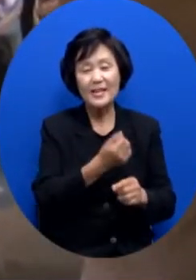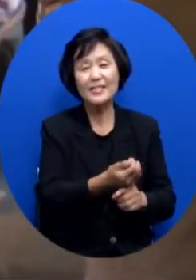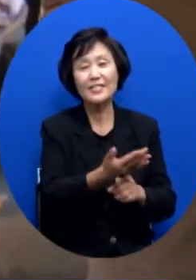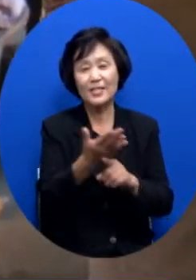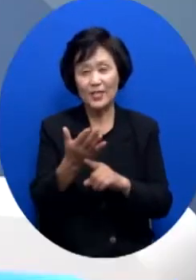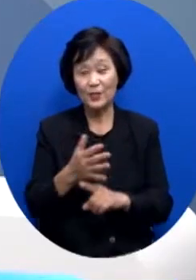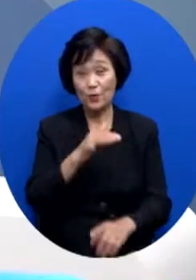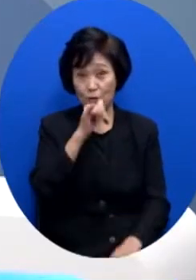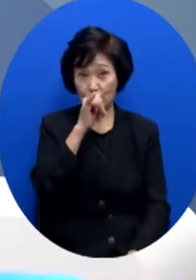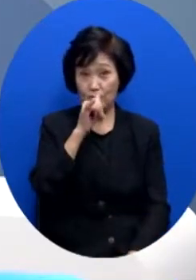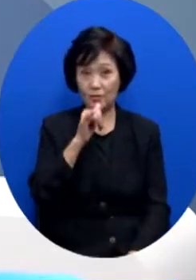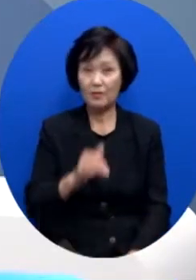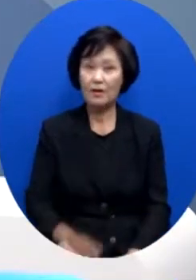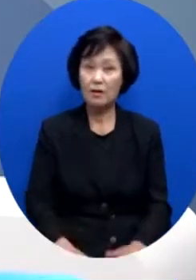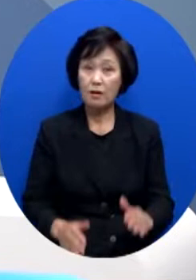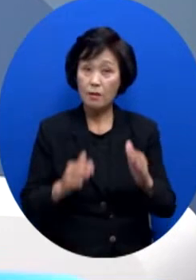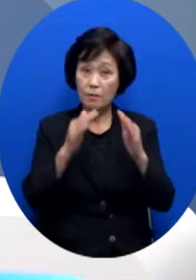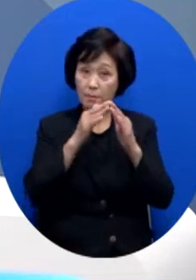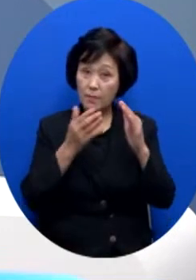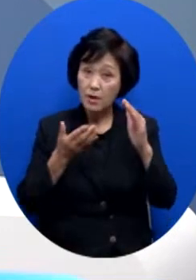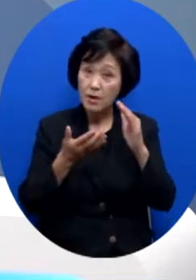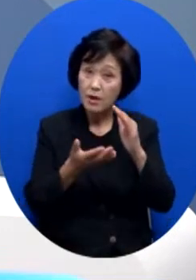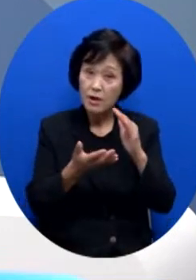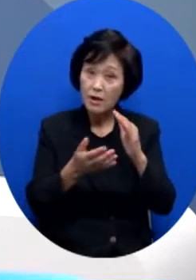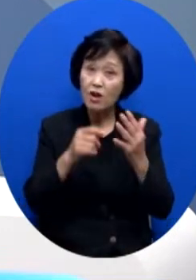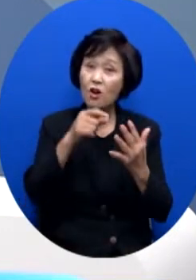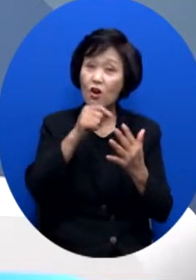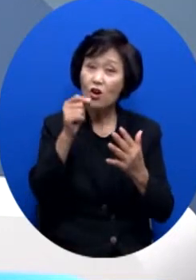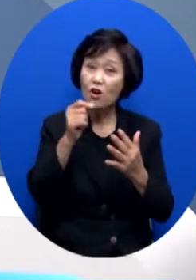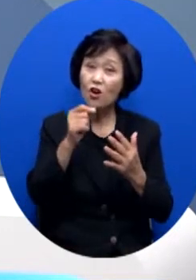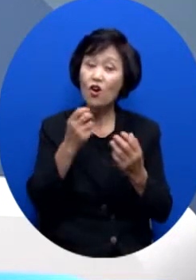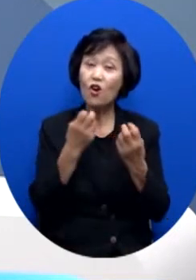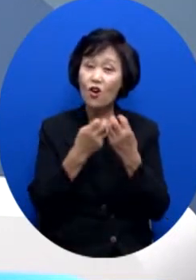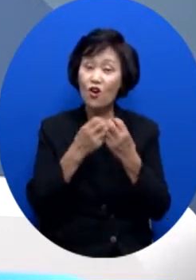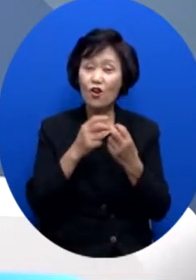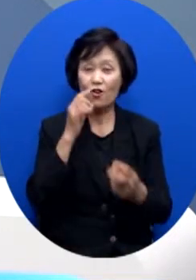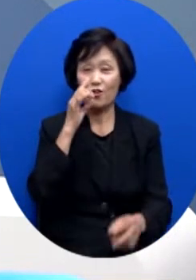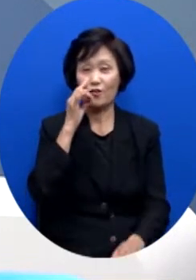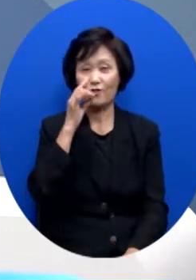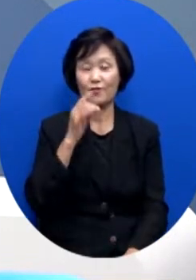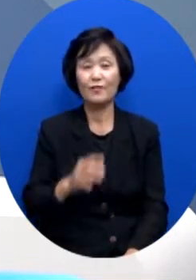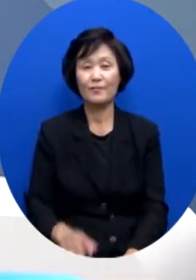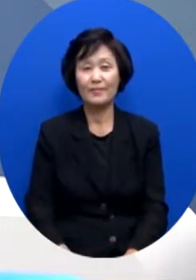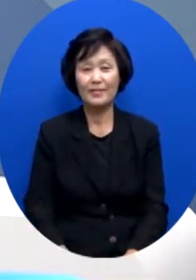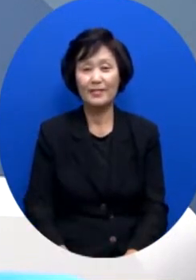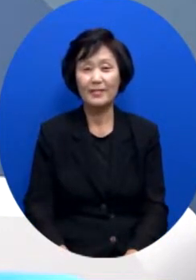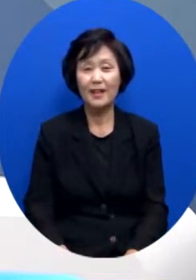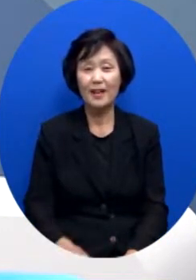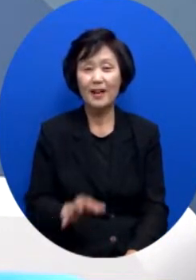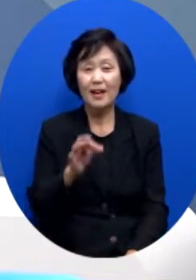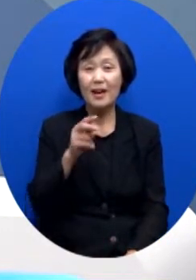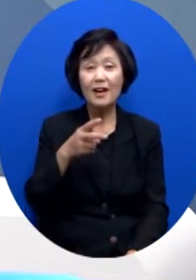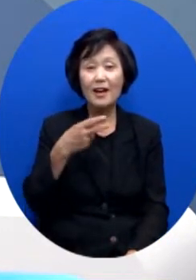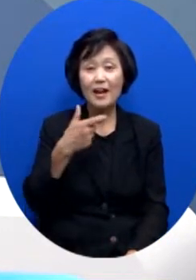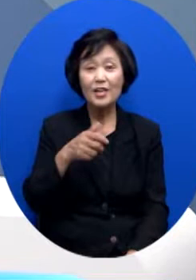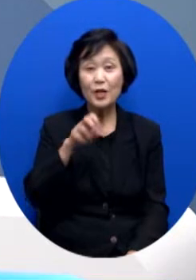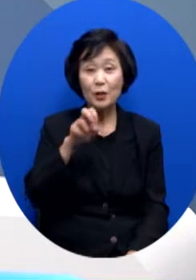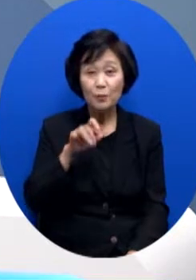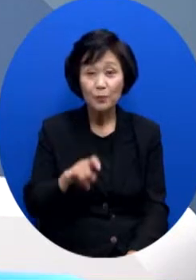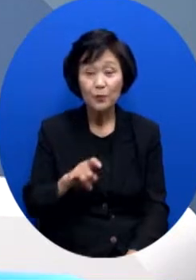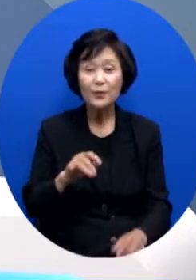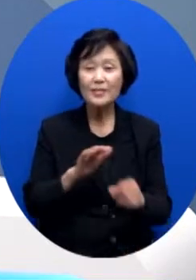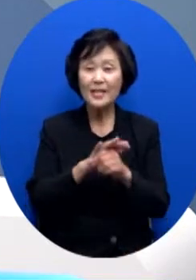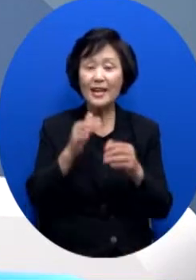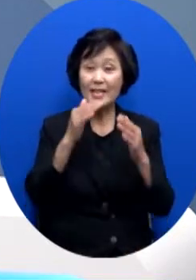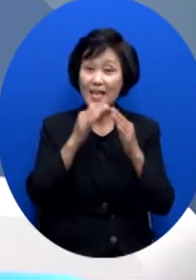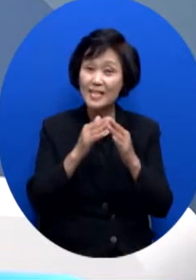네, 그렇다면 입주 과정을 어떻게 선정하는지 궁금한데요. 이번 괴산군 연풍 홈 파트너 선정 방법과 진행